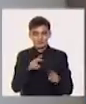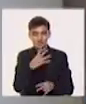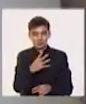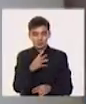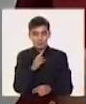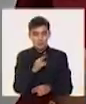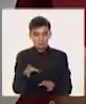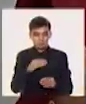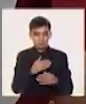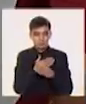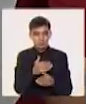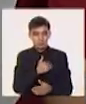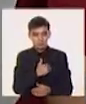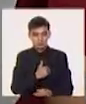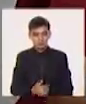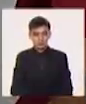аяққа тұрғызу.